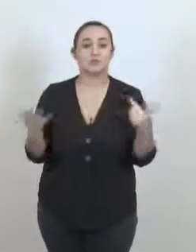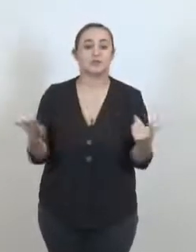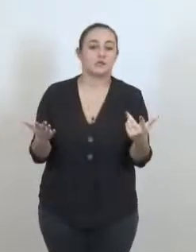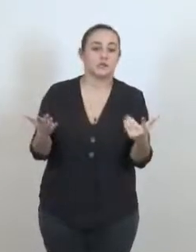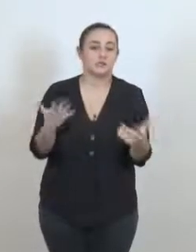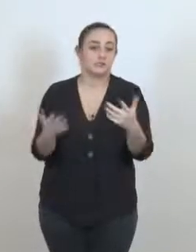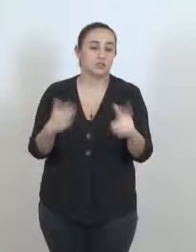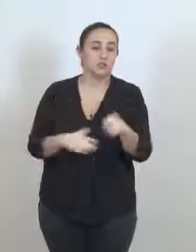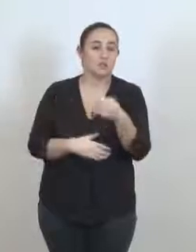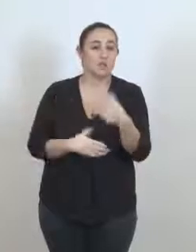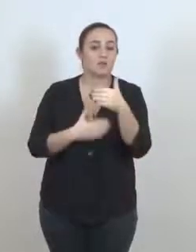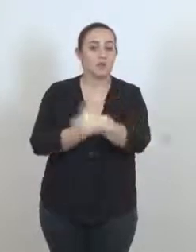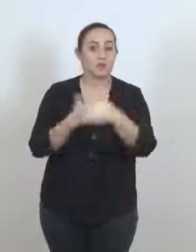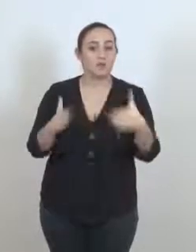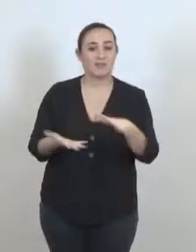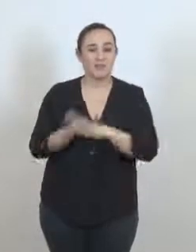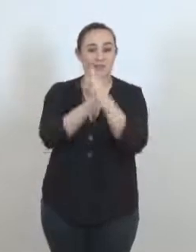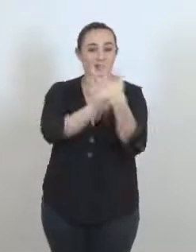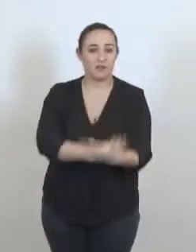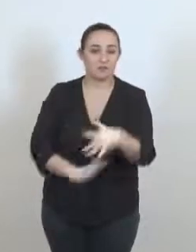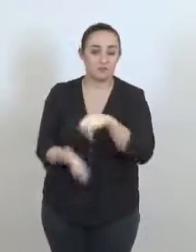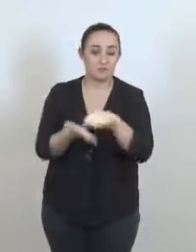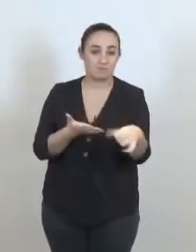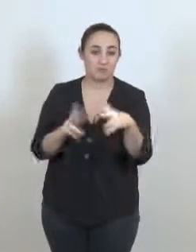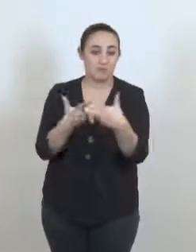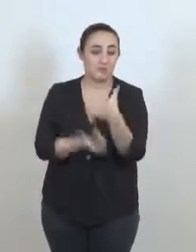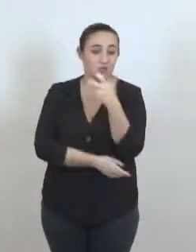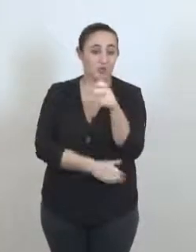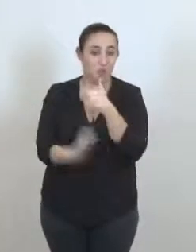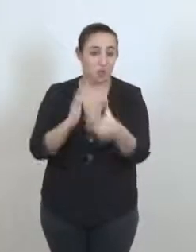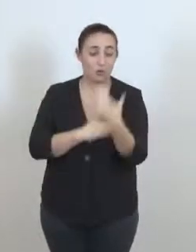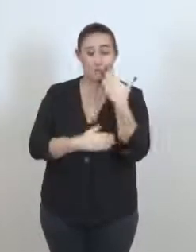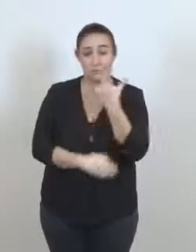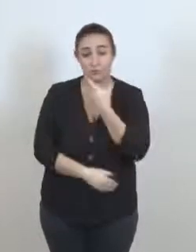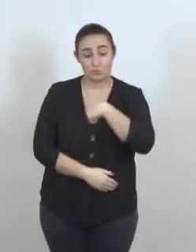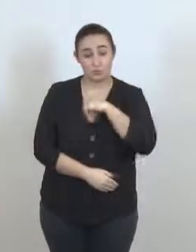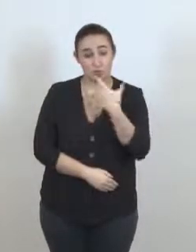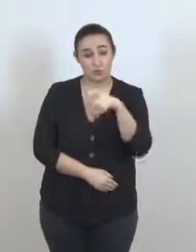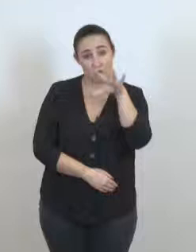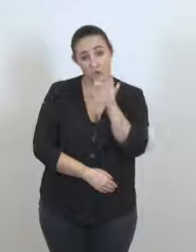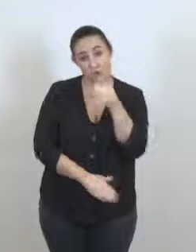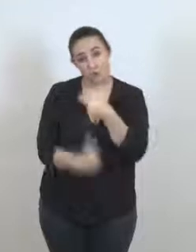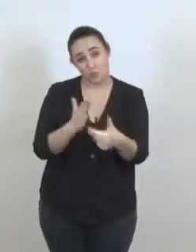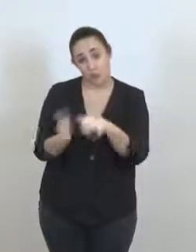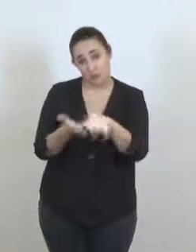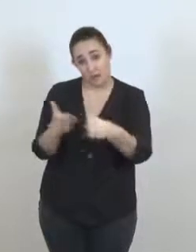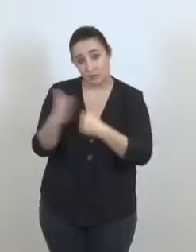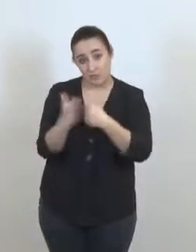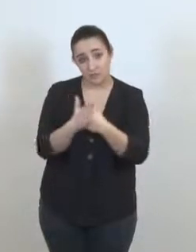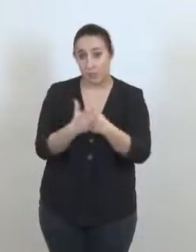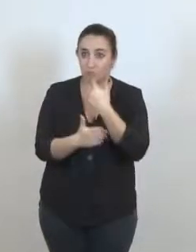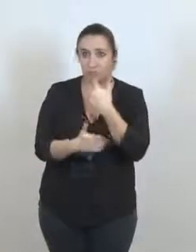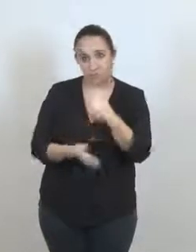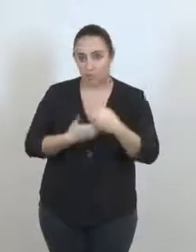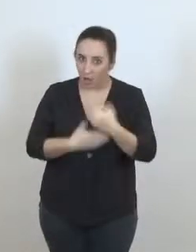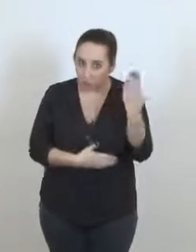1300 euros TTC, selon le véhicule et hors pause, la collectivité prenant en charge 250 euros maximum pour 50% du coût total, c'est une aide substantielle